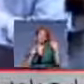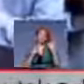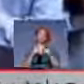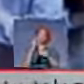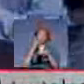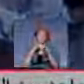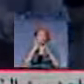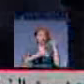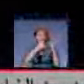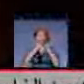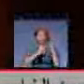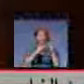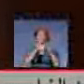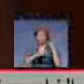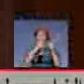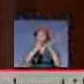هنا ودخلوا البيت هنا.